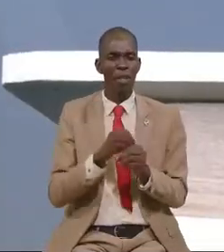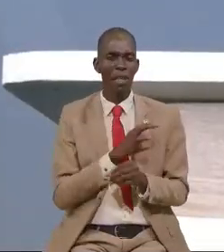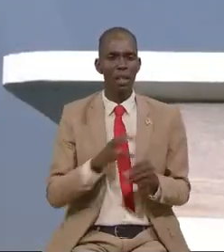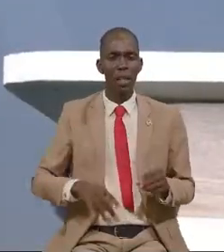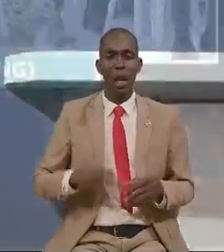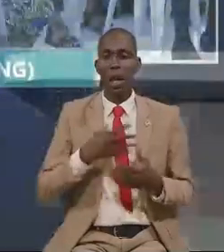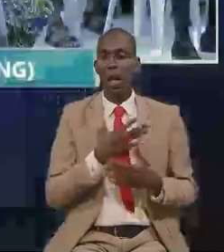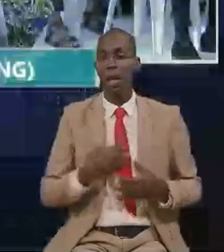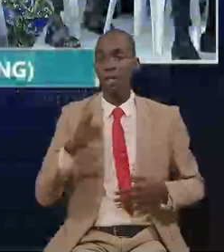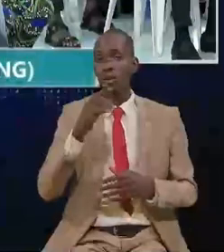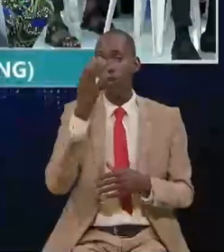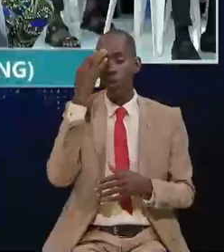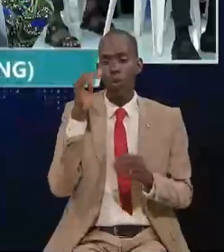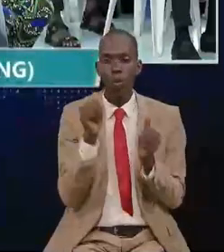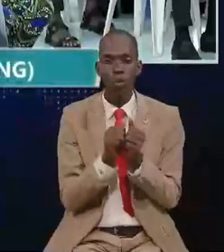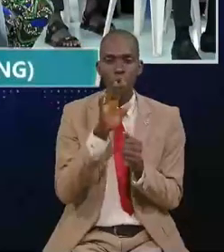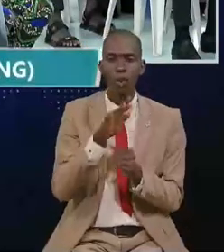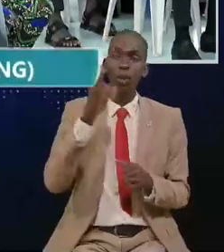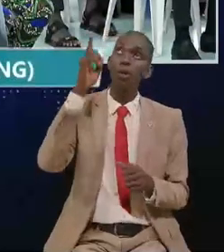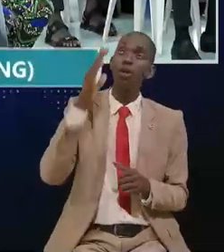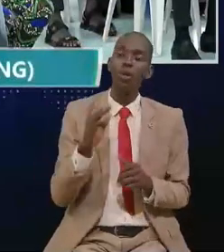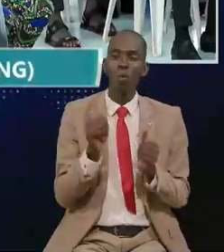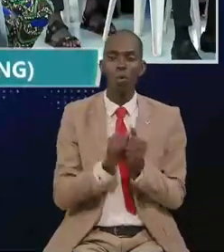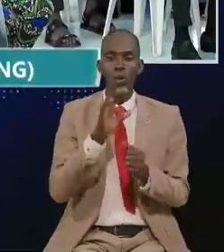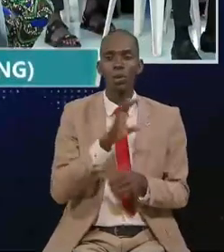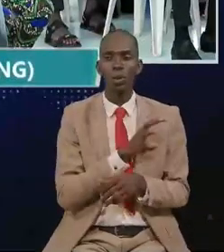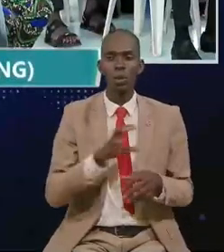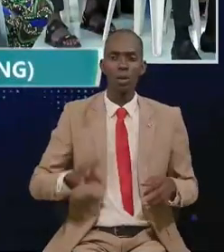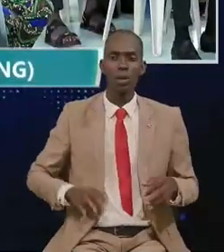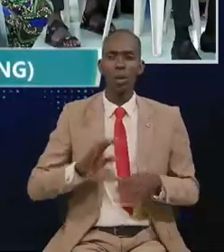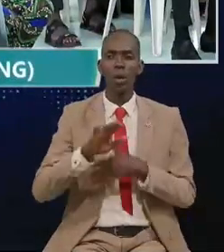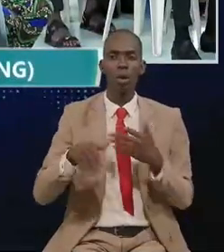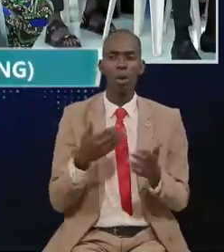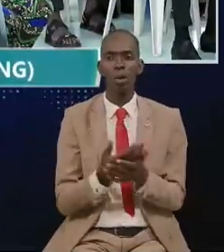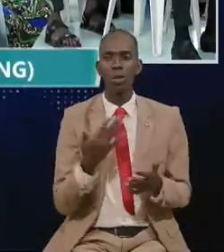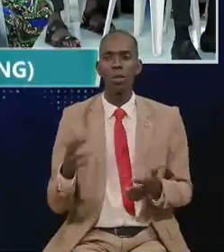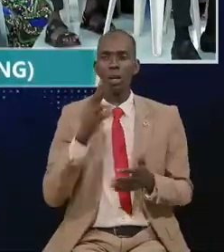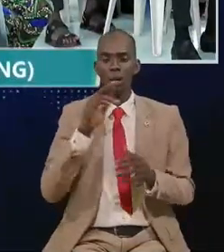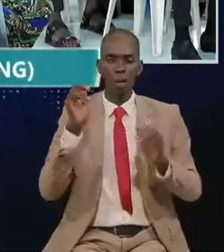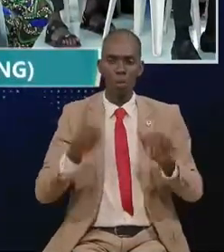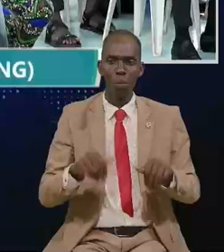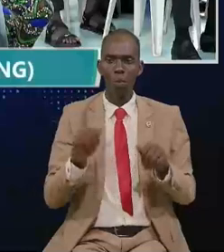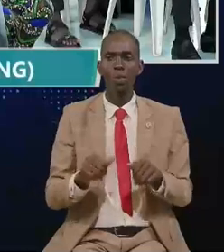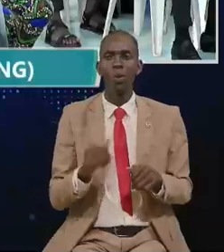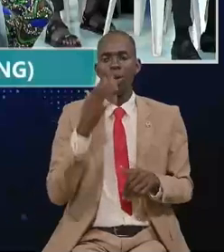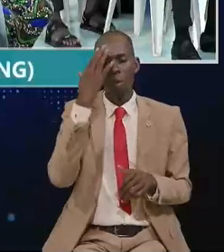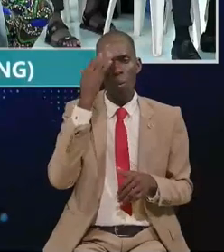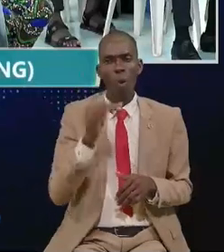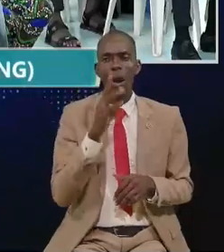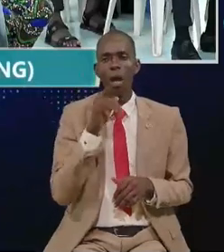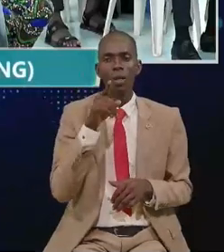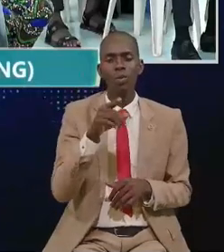sais qu'avec Dieu et avec ton Christ, tout est possible. Pourquoi est-ce que